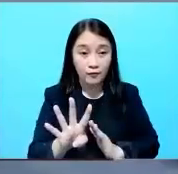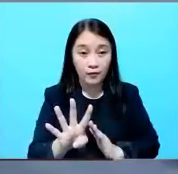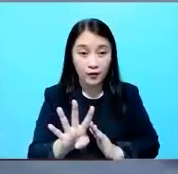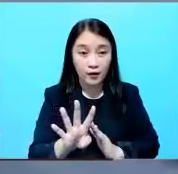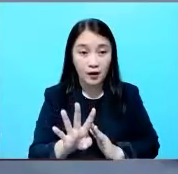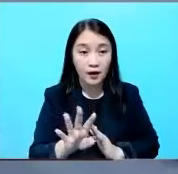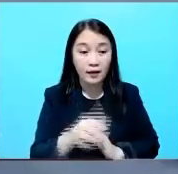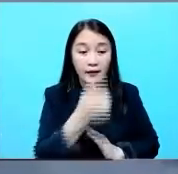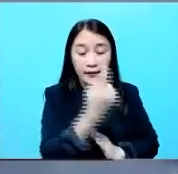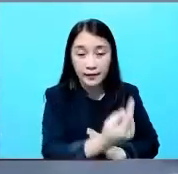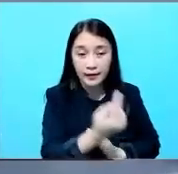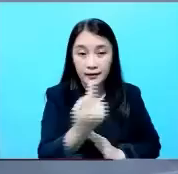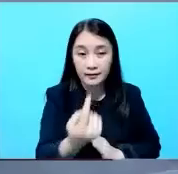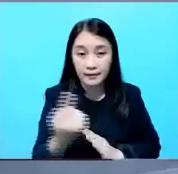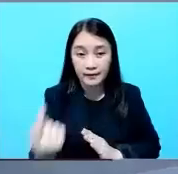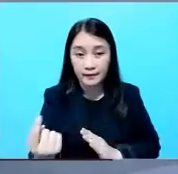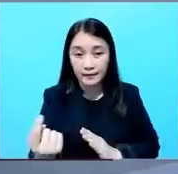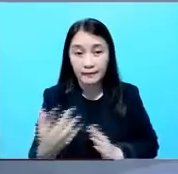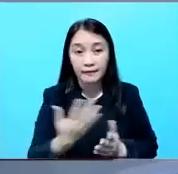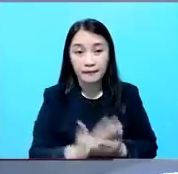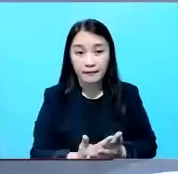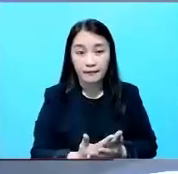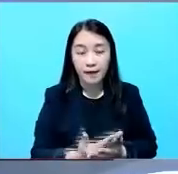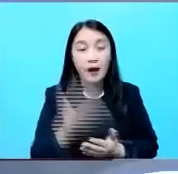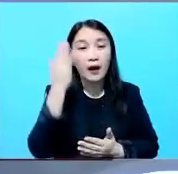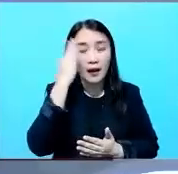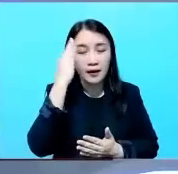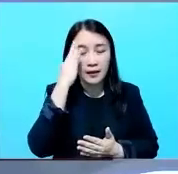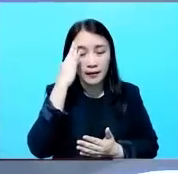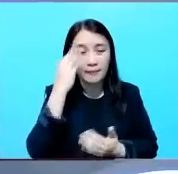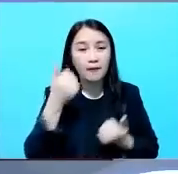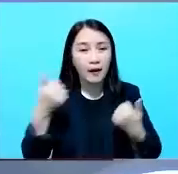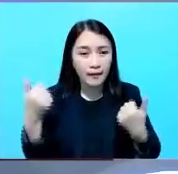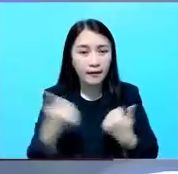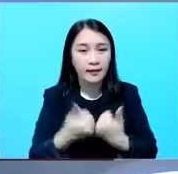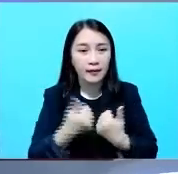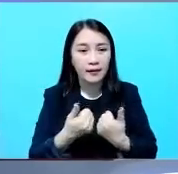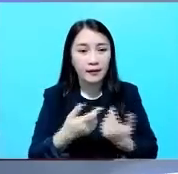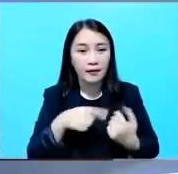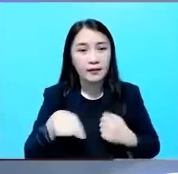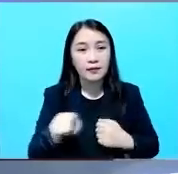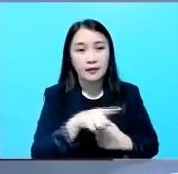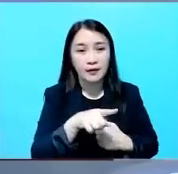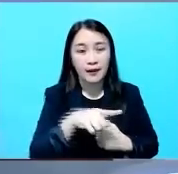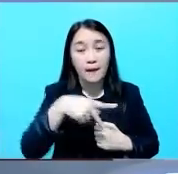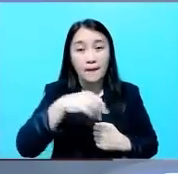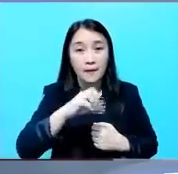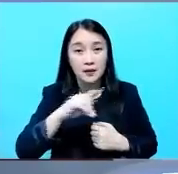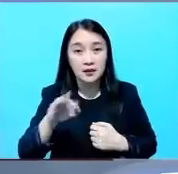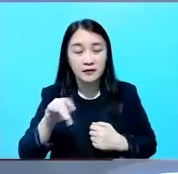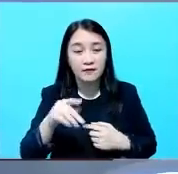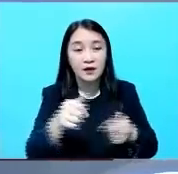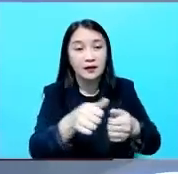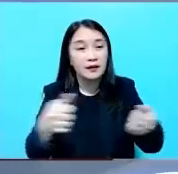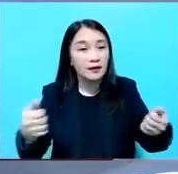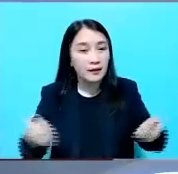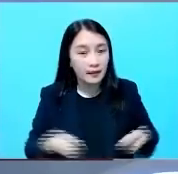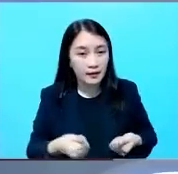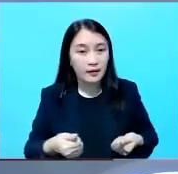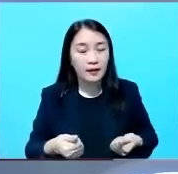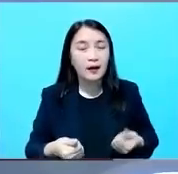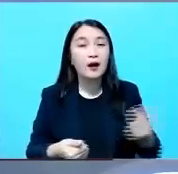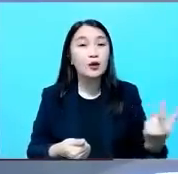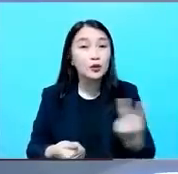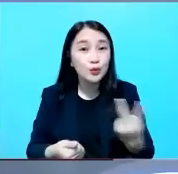armadong pag-atake sa mga puwersa ng US o Pilipinas sa Pacific Area ay sabay haharapin ng dalawang bansa